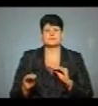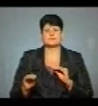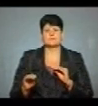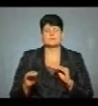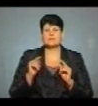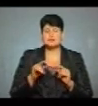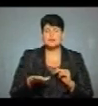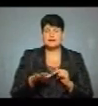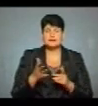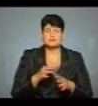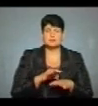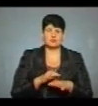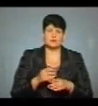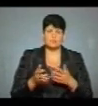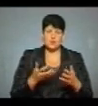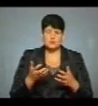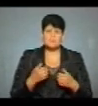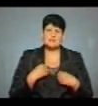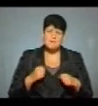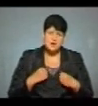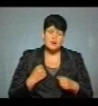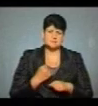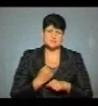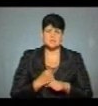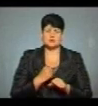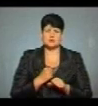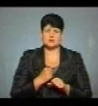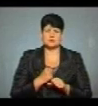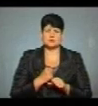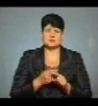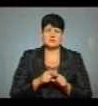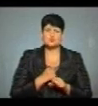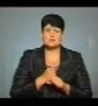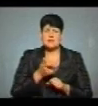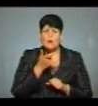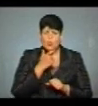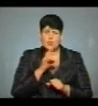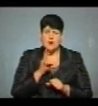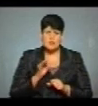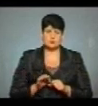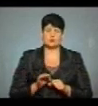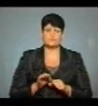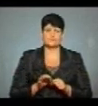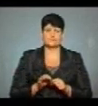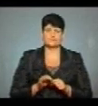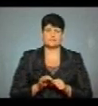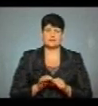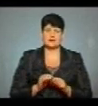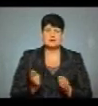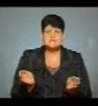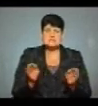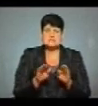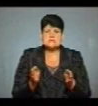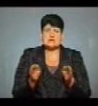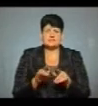в тих ділянках, де ми проводимо розкопки. Ми намагаємося це зробити досить акуратно і закривати наші розкопки